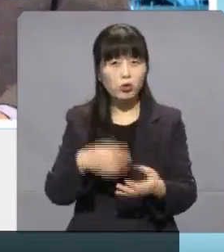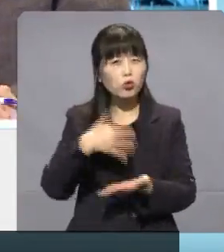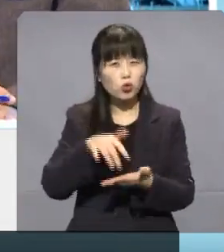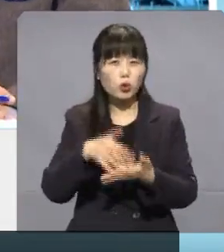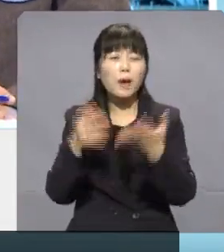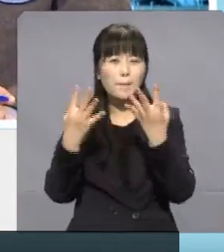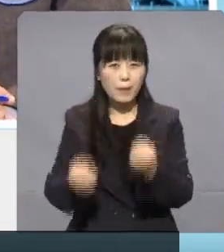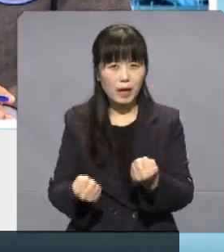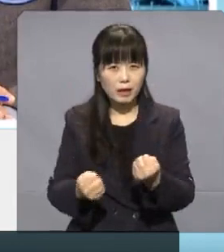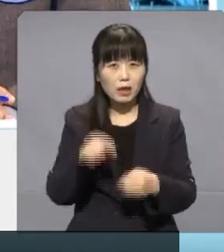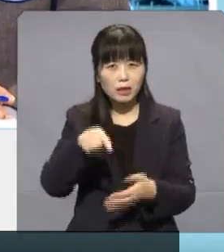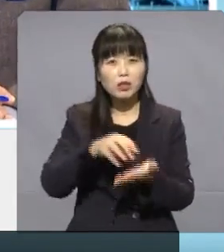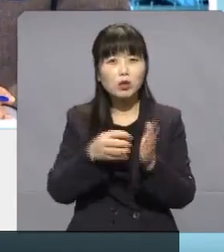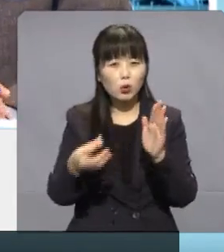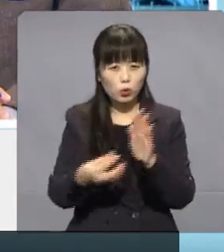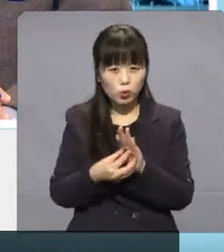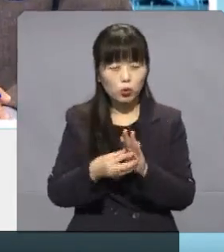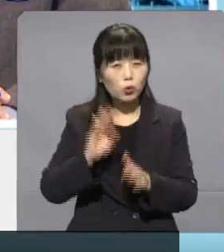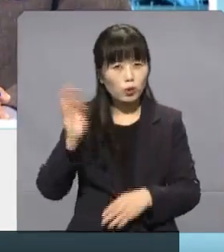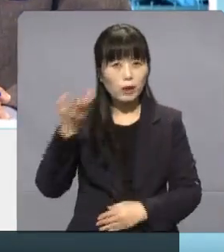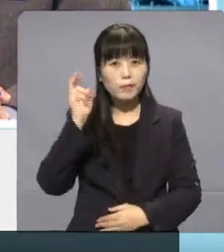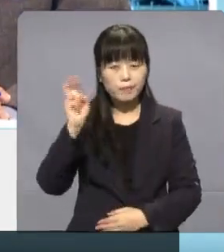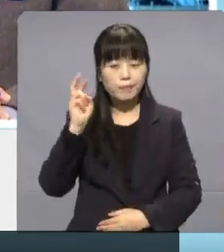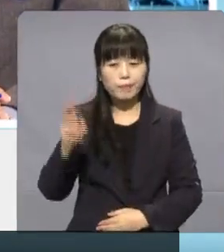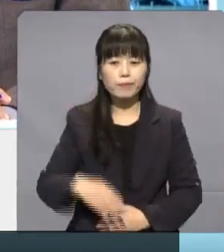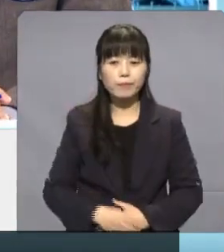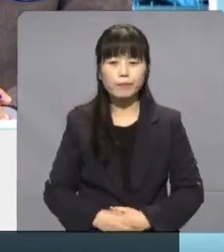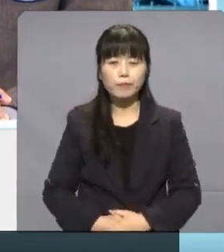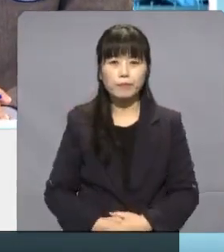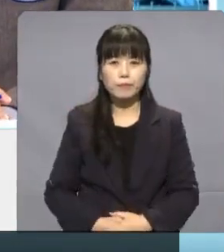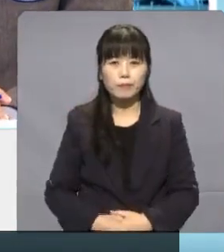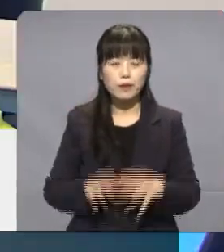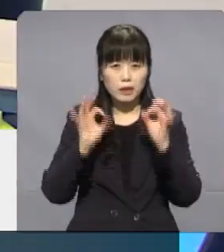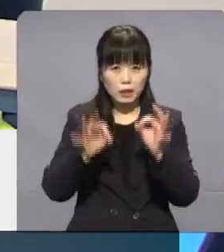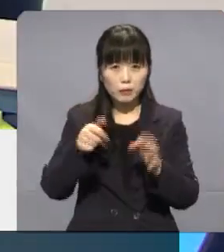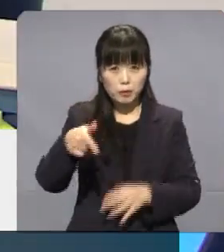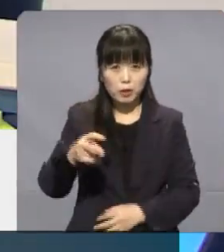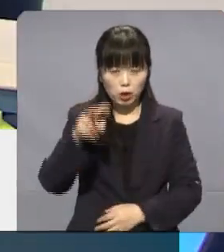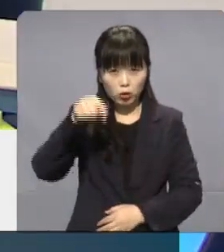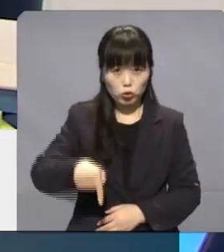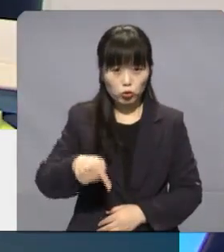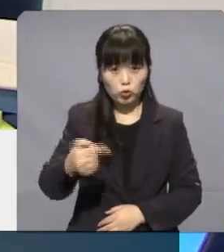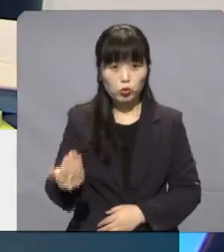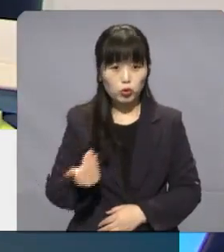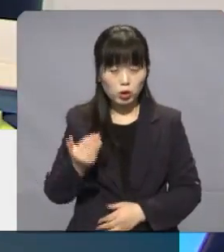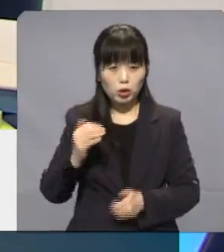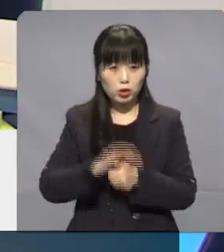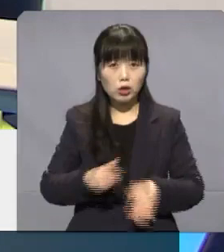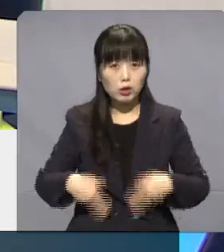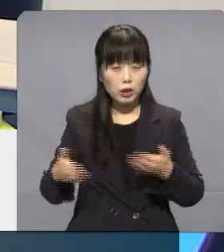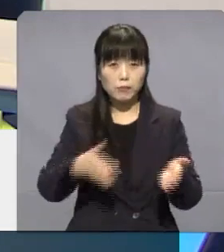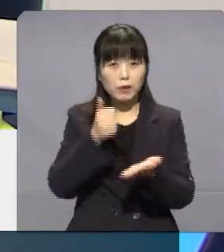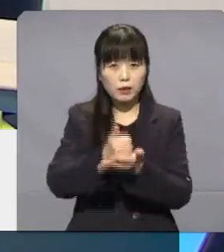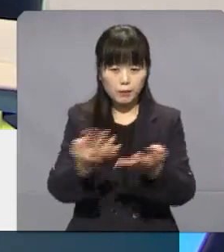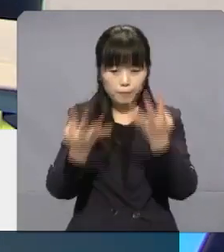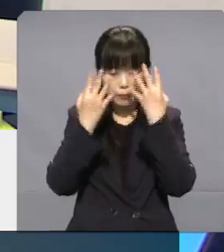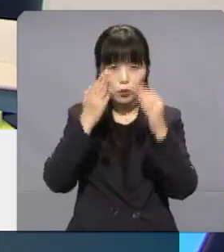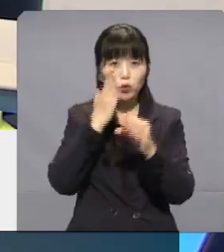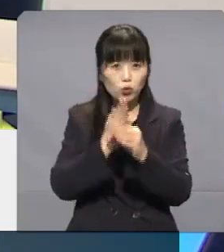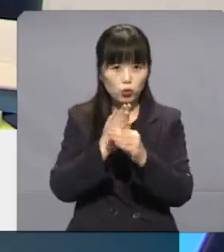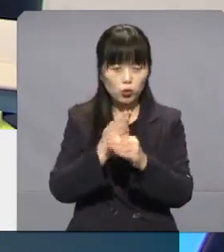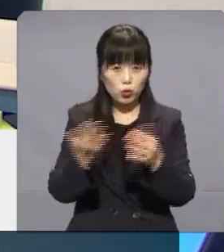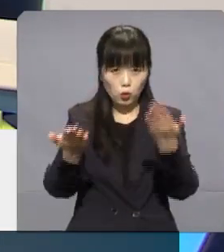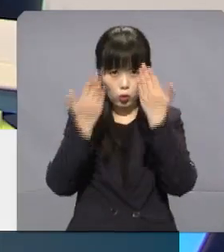많겠죠. 예. 이런 정도 수준에서 되지 않을까 이렇게 예측을 합니다. 그런데 김경수 전 경남지사가 지금 이제 옥중에 있지 않습니까? 네.